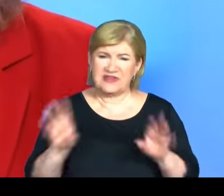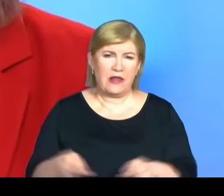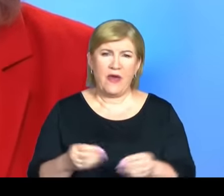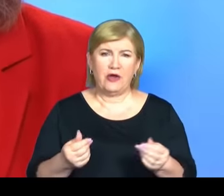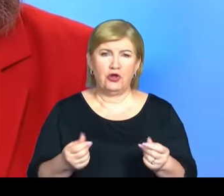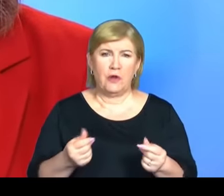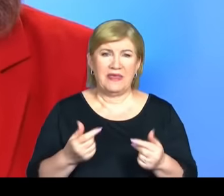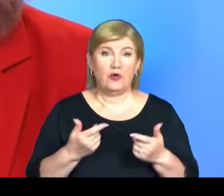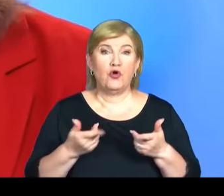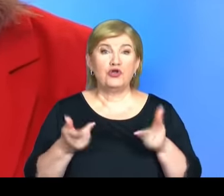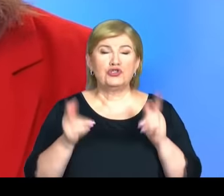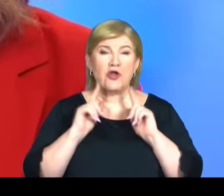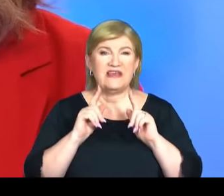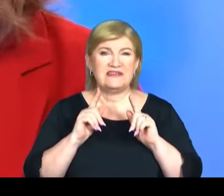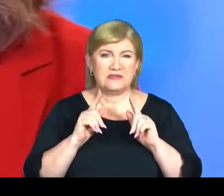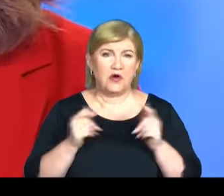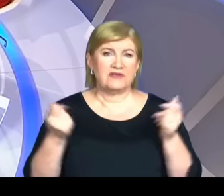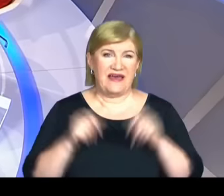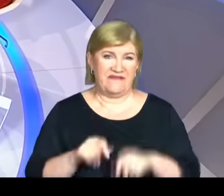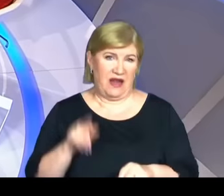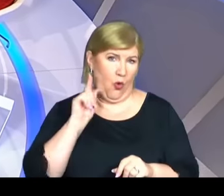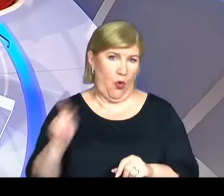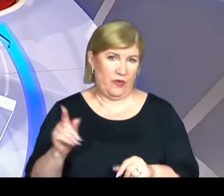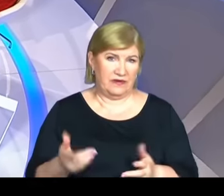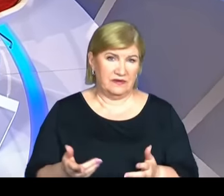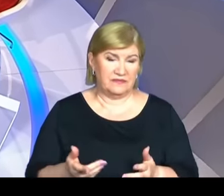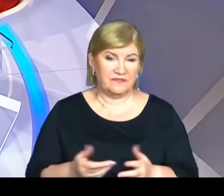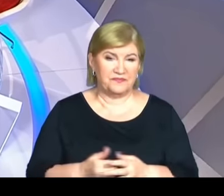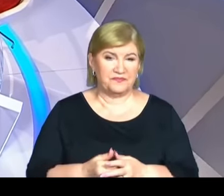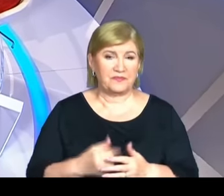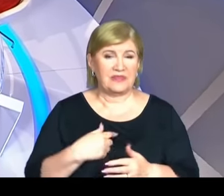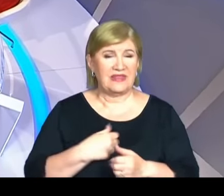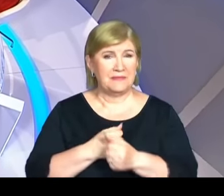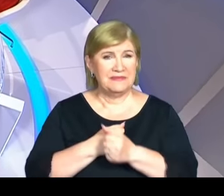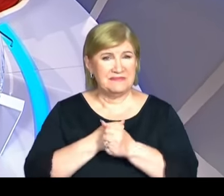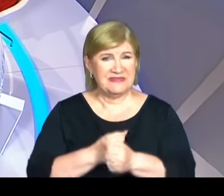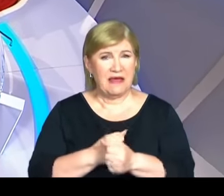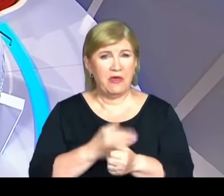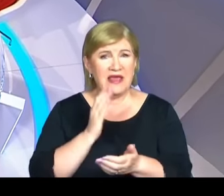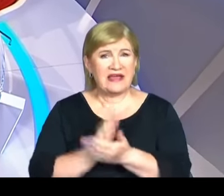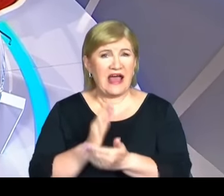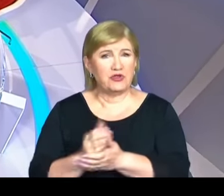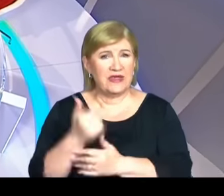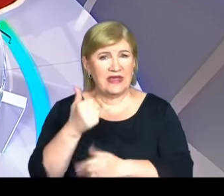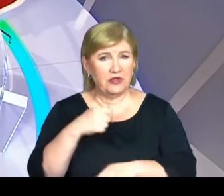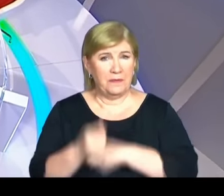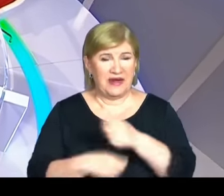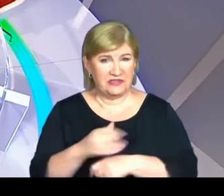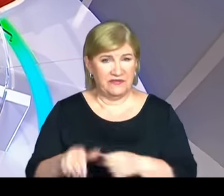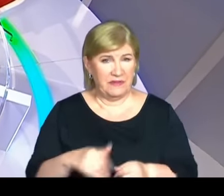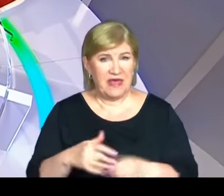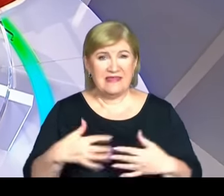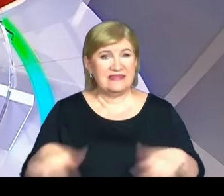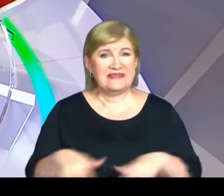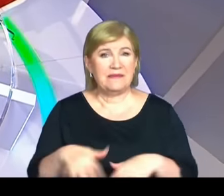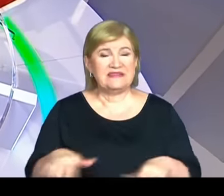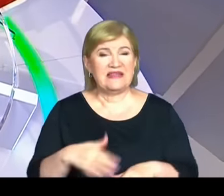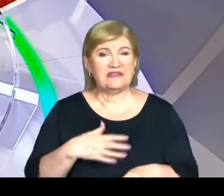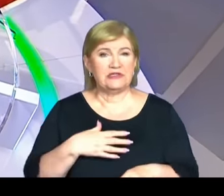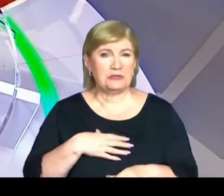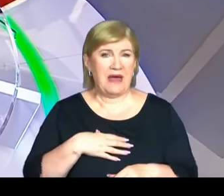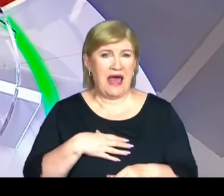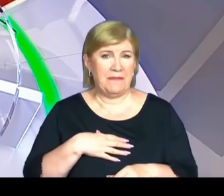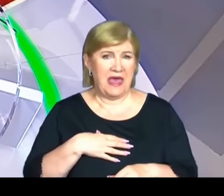Slovensko v podstate on zavrel. Ano, čiže my sme situácia. Zabojovali o každé jedno pracovné miesto. Nezamestnanosť máme